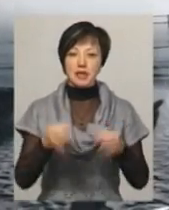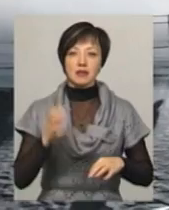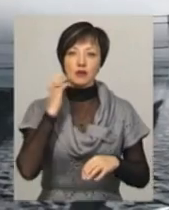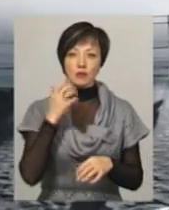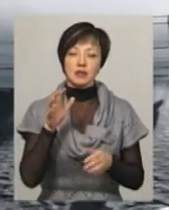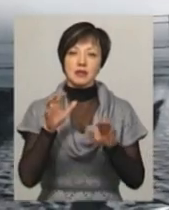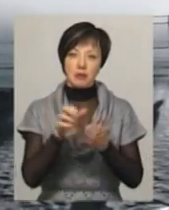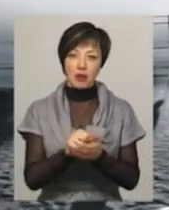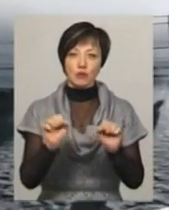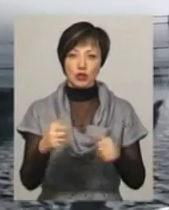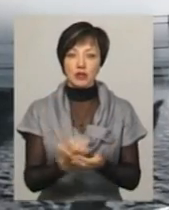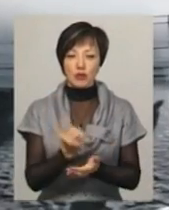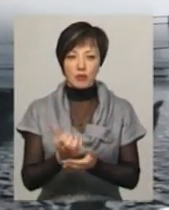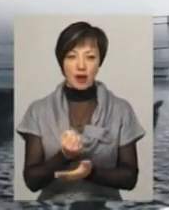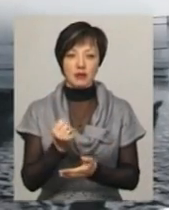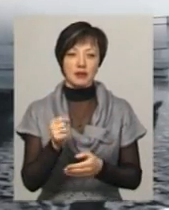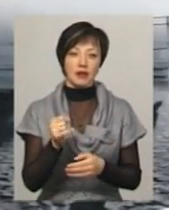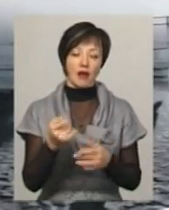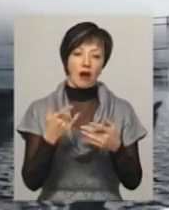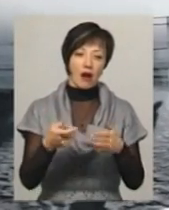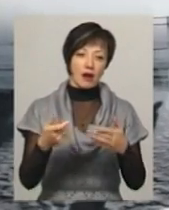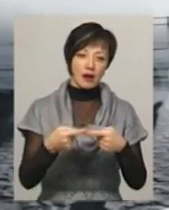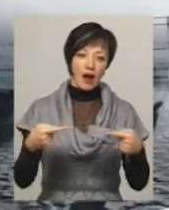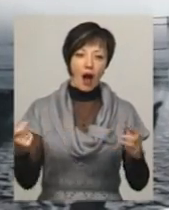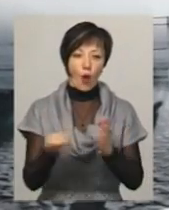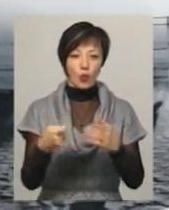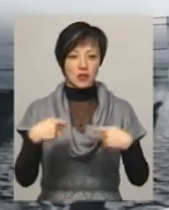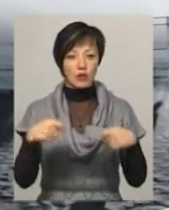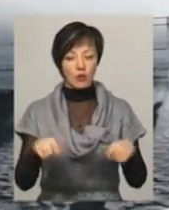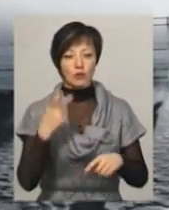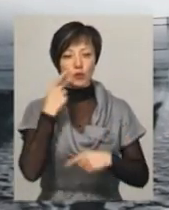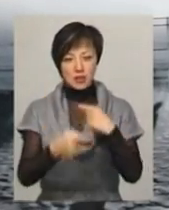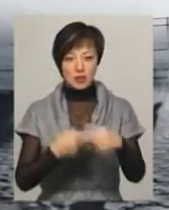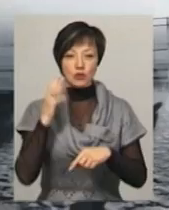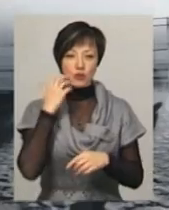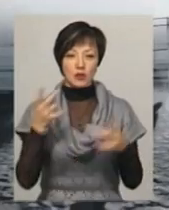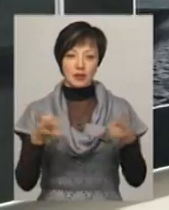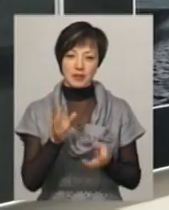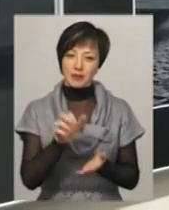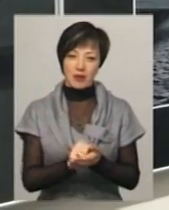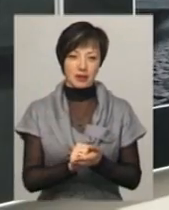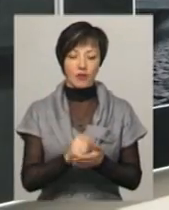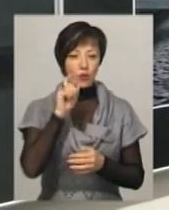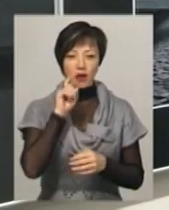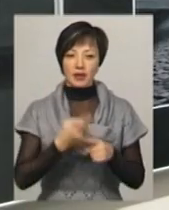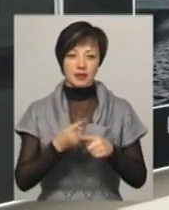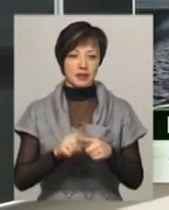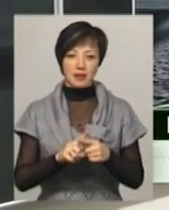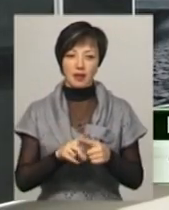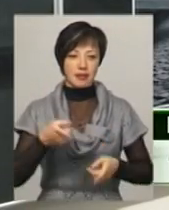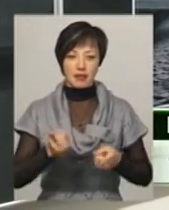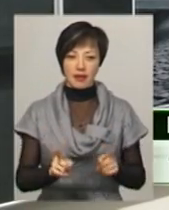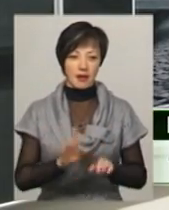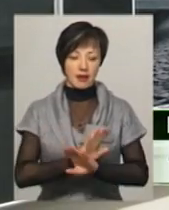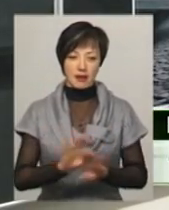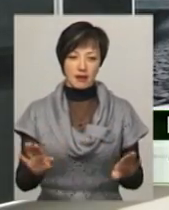можна заробляти, виставляти фотографії на аукціонах десь. Але цим постійно і серйозно треба займатися. В Україні це нереально,